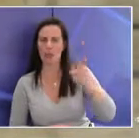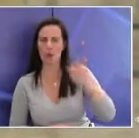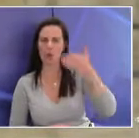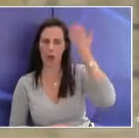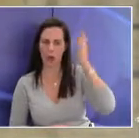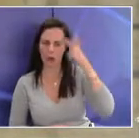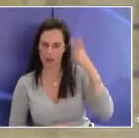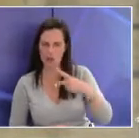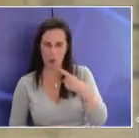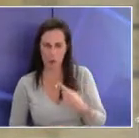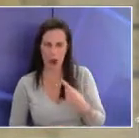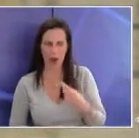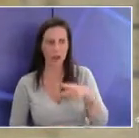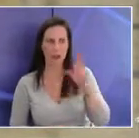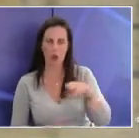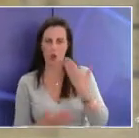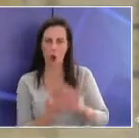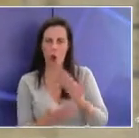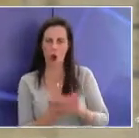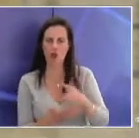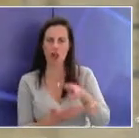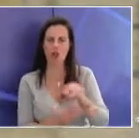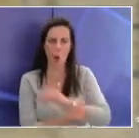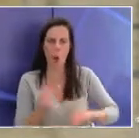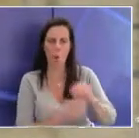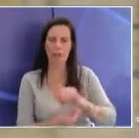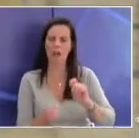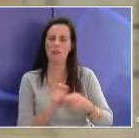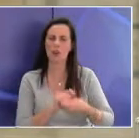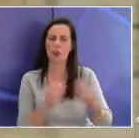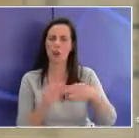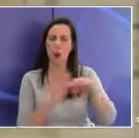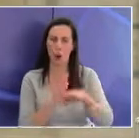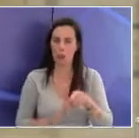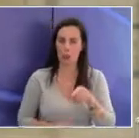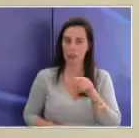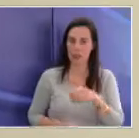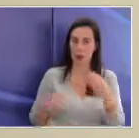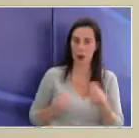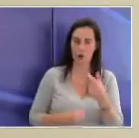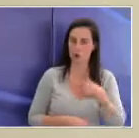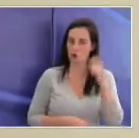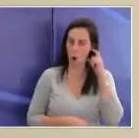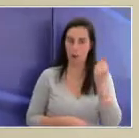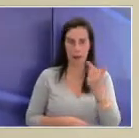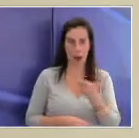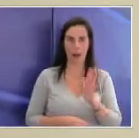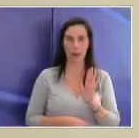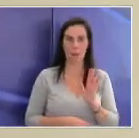לפיד, הבנתי שהוא אמר שיש לו הוכחות שיש קומבינה ושינו את חוק הגיוס. כן, תשמעי, זה משהו שאנחנו שומעים עליו לא